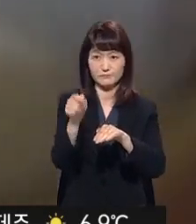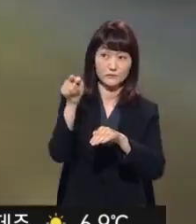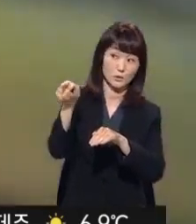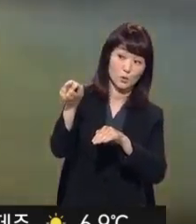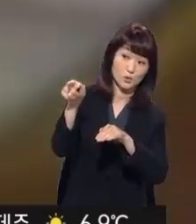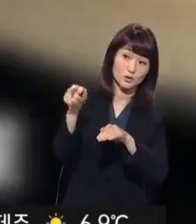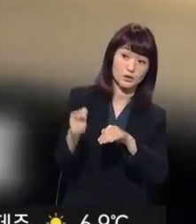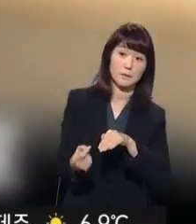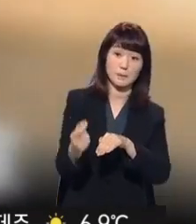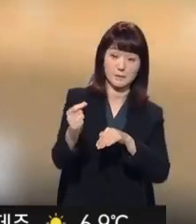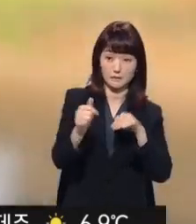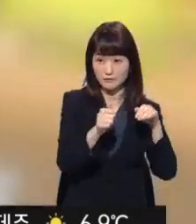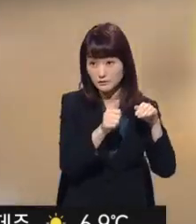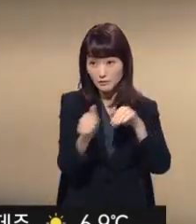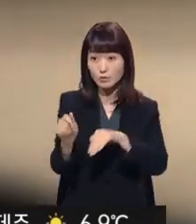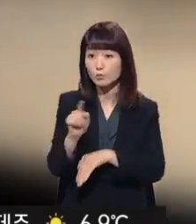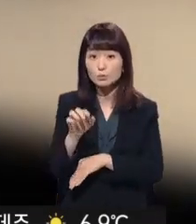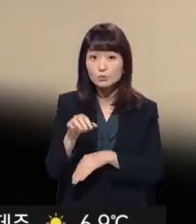进去了，快快快，跟上跟上！